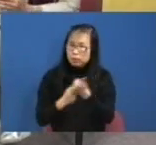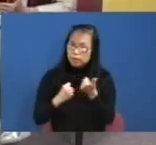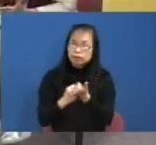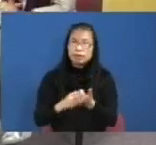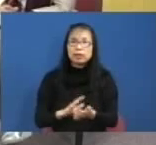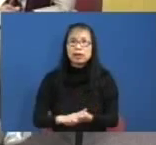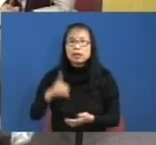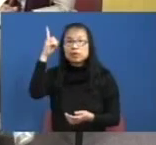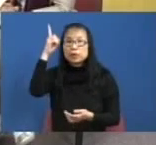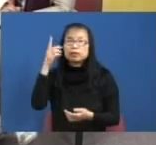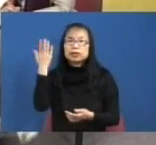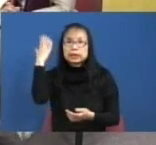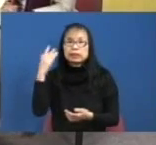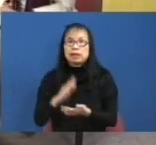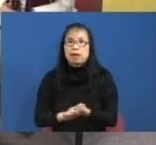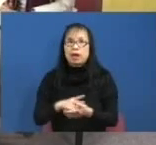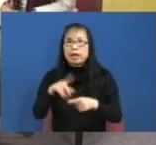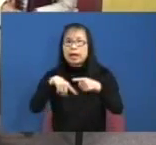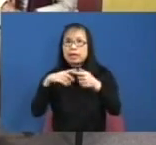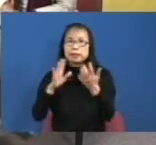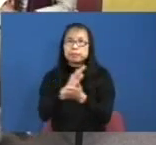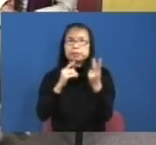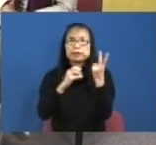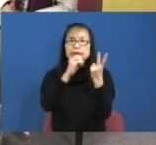實上一次我哋嘅大型演習咧，去到